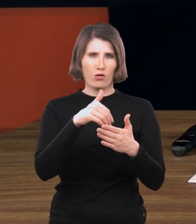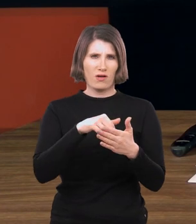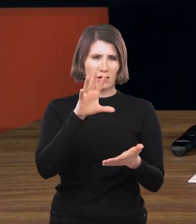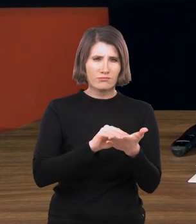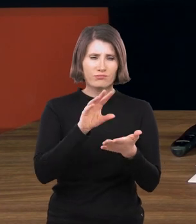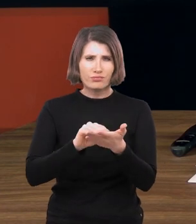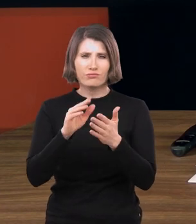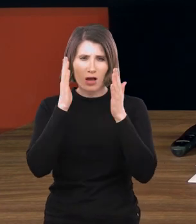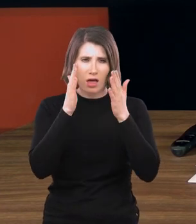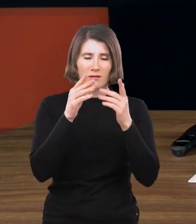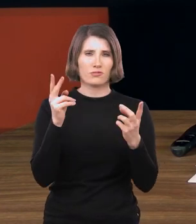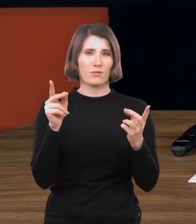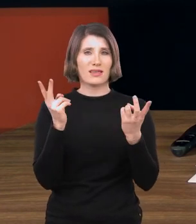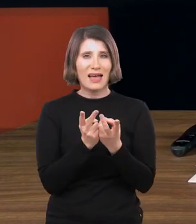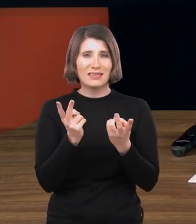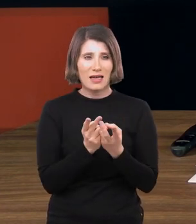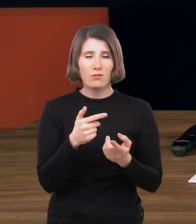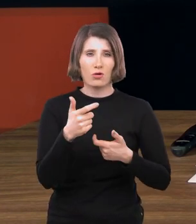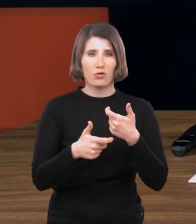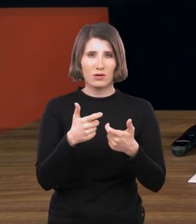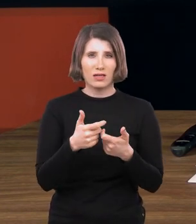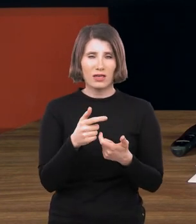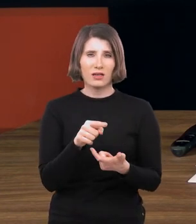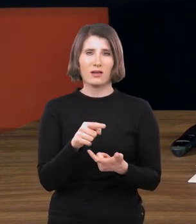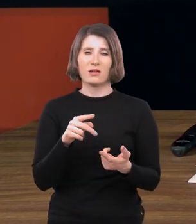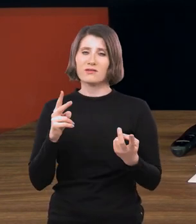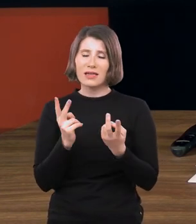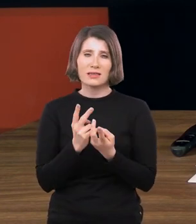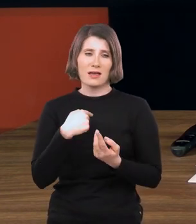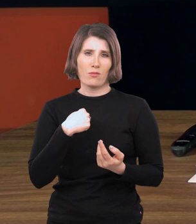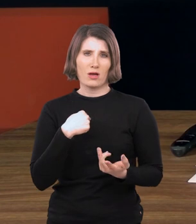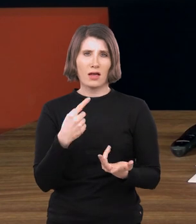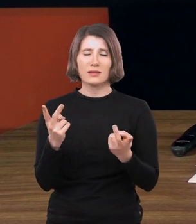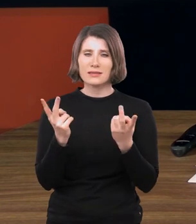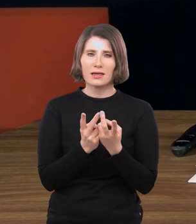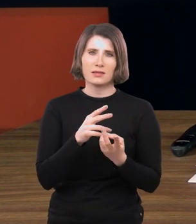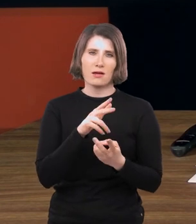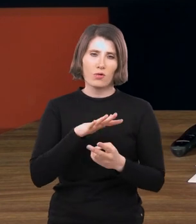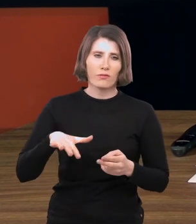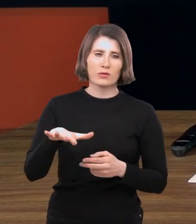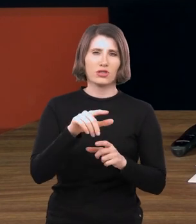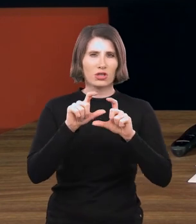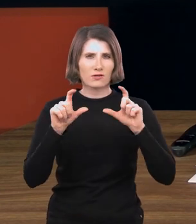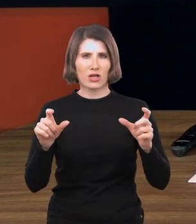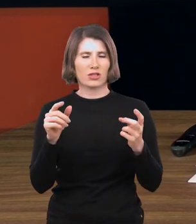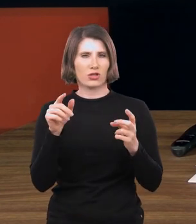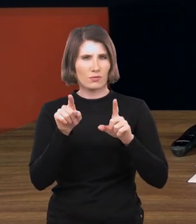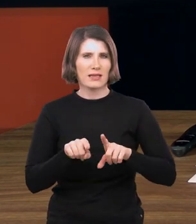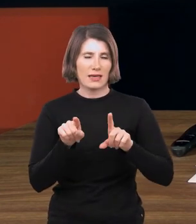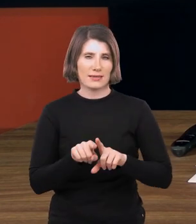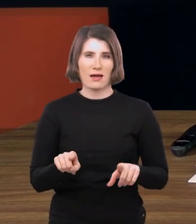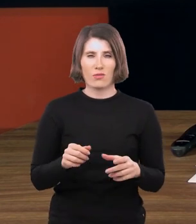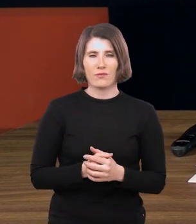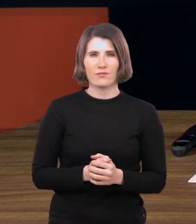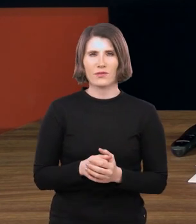rytuałów, czyli wykonywanie określonych czynności w ten sam sposób, w tym samym czasie, w tej samej przestrzeni. To przywiązanie